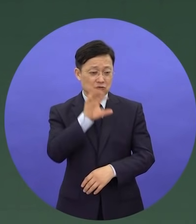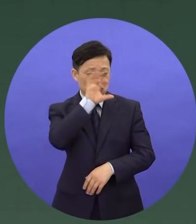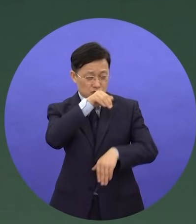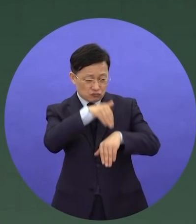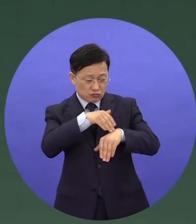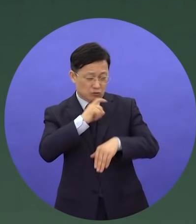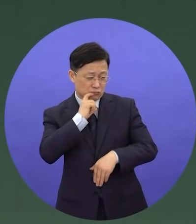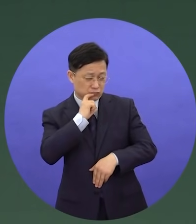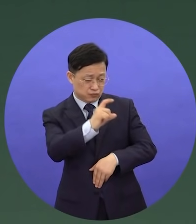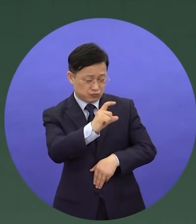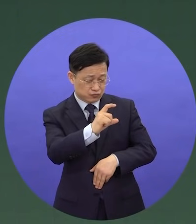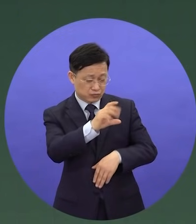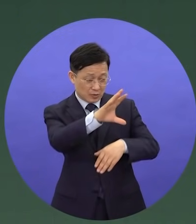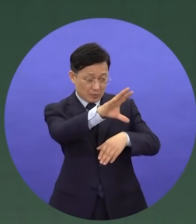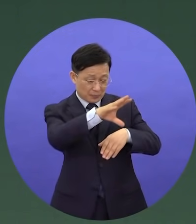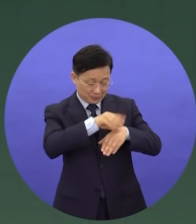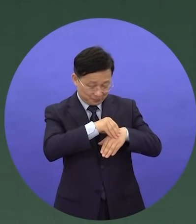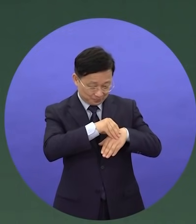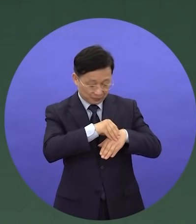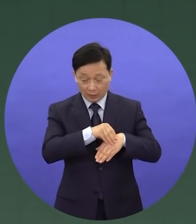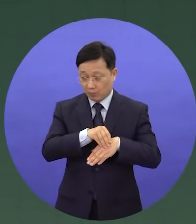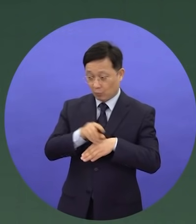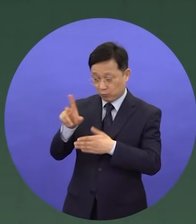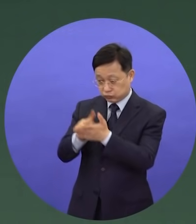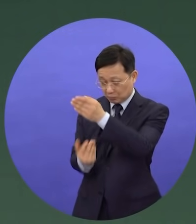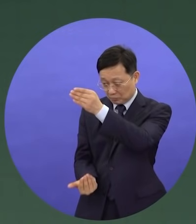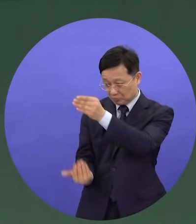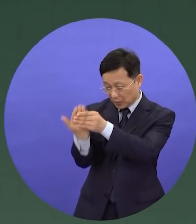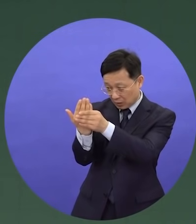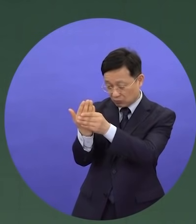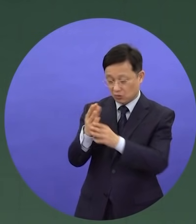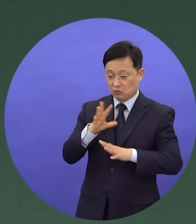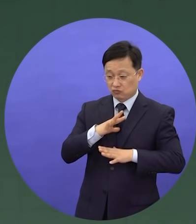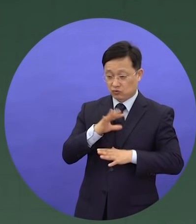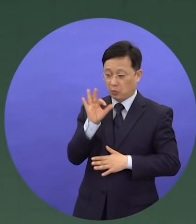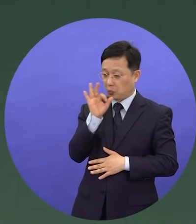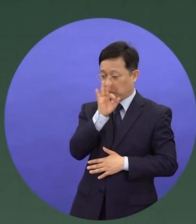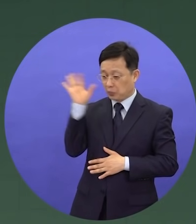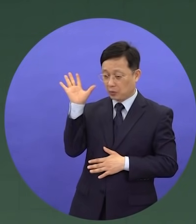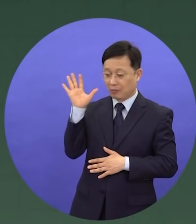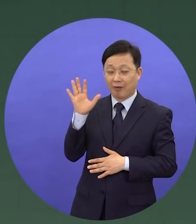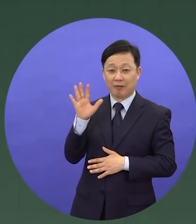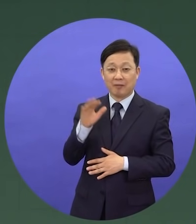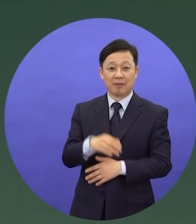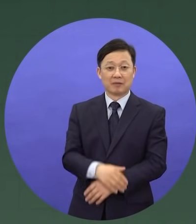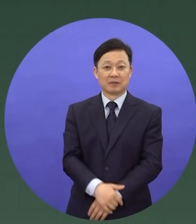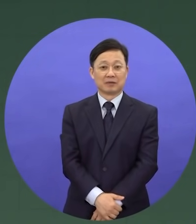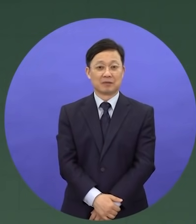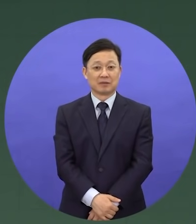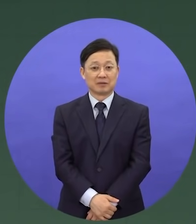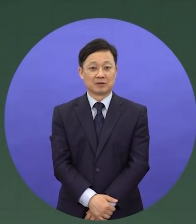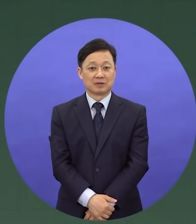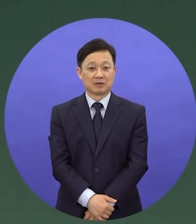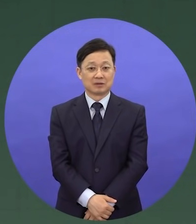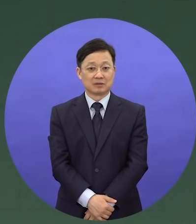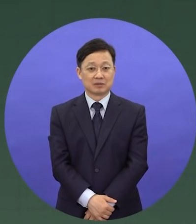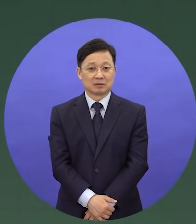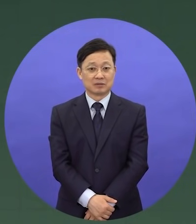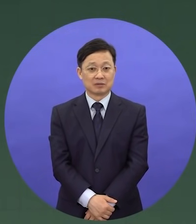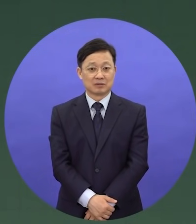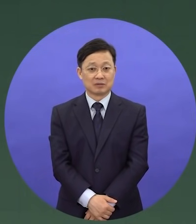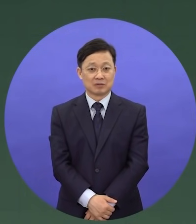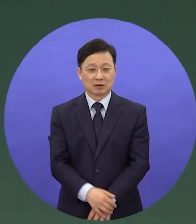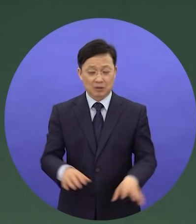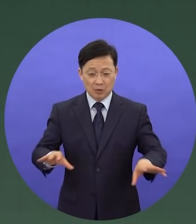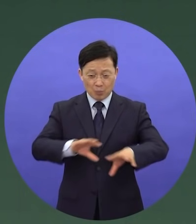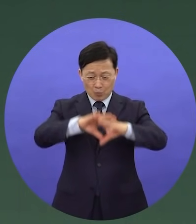가져오니까 두려움이 사라져버려요. Because you have this kind of prayer, your fear disappears. 사실은 모든 것을 본 자들.